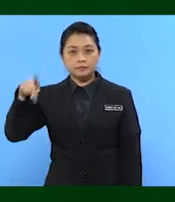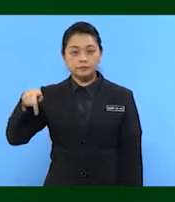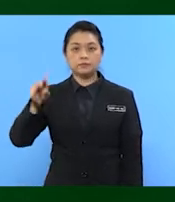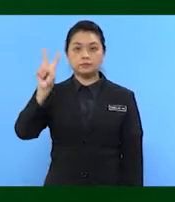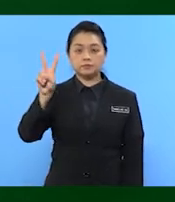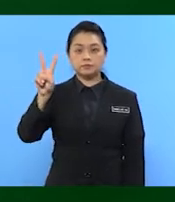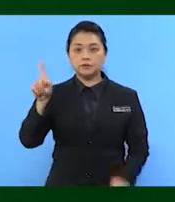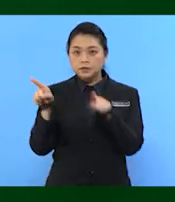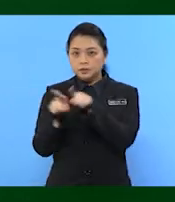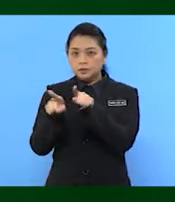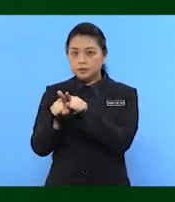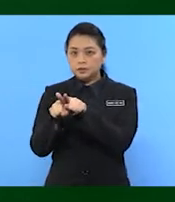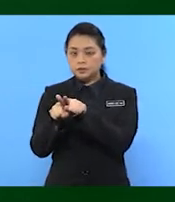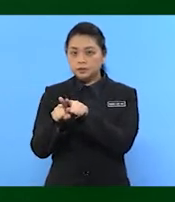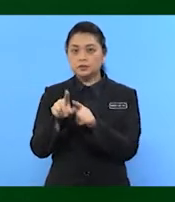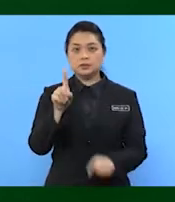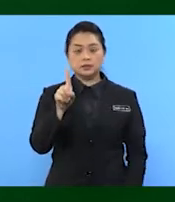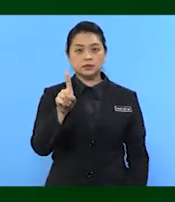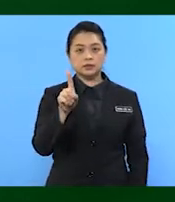MP kuasa 2 sama dengan